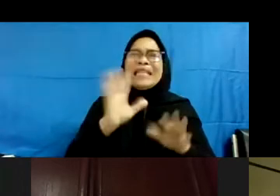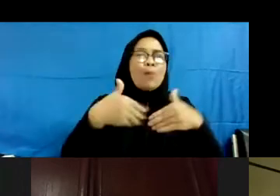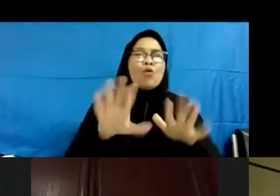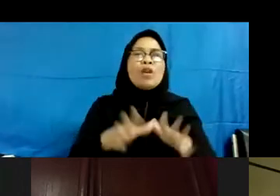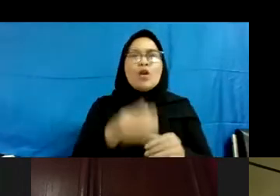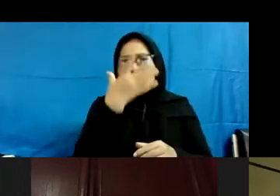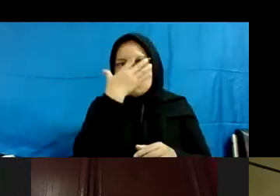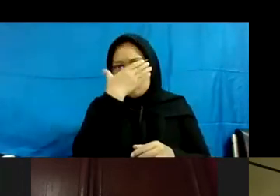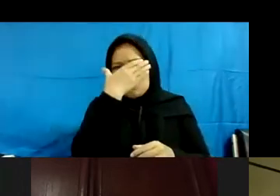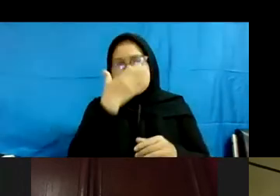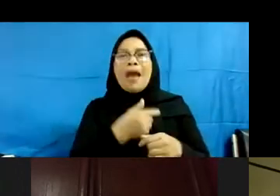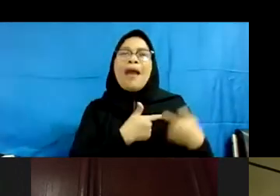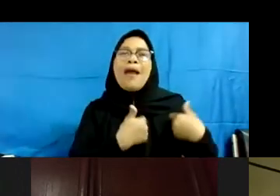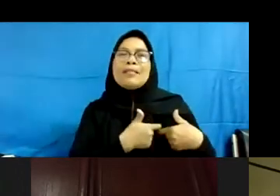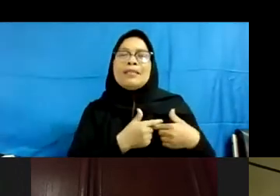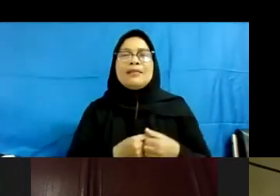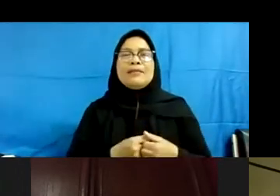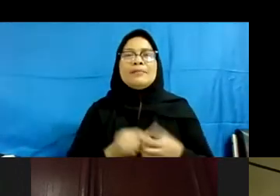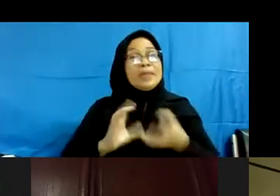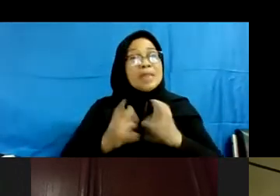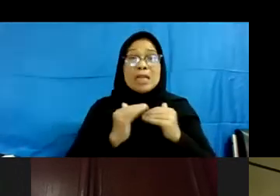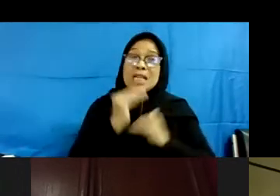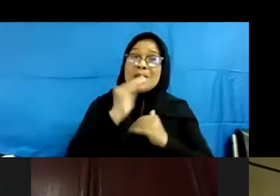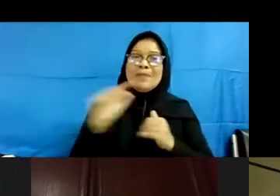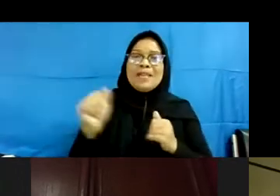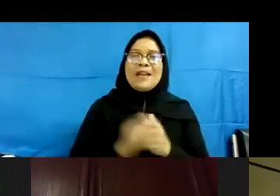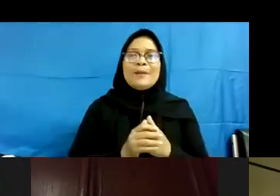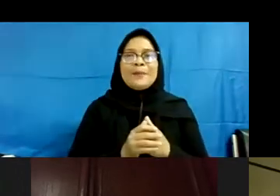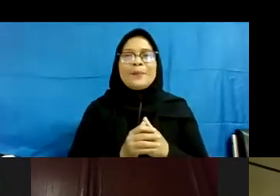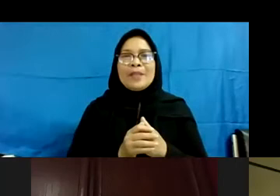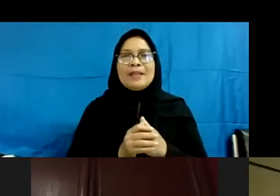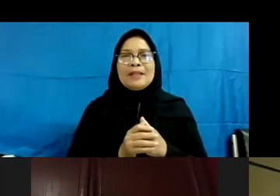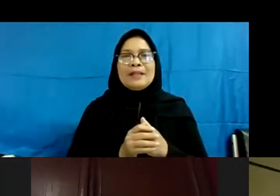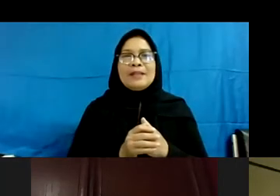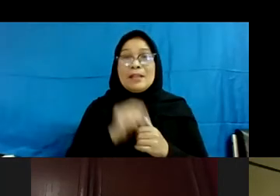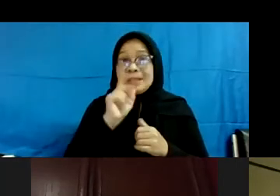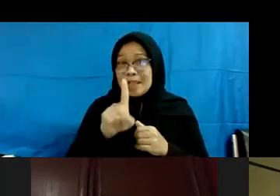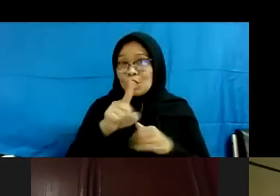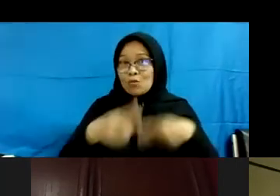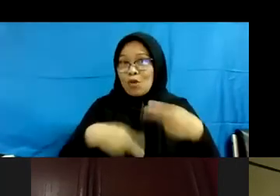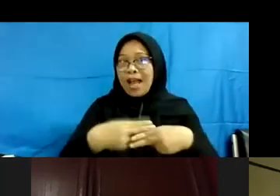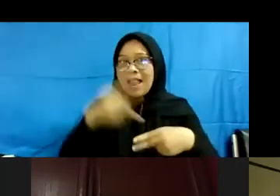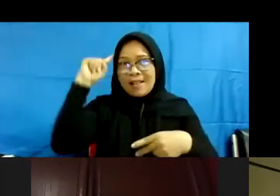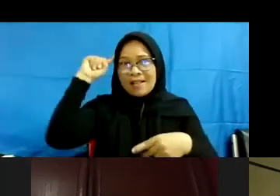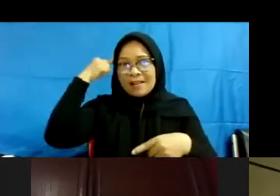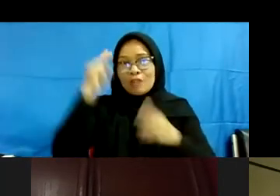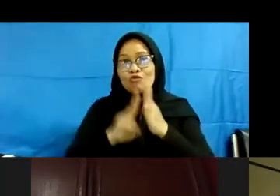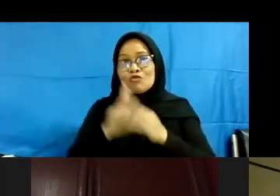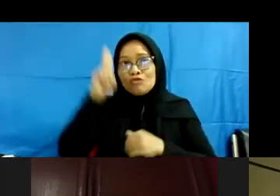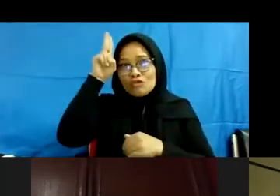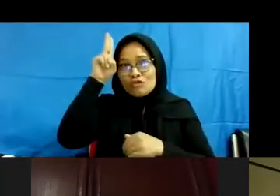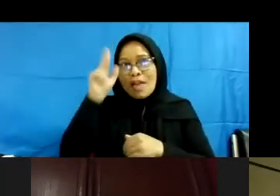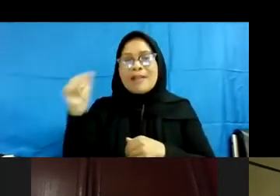dan itu jadi kita jadikan kelebihan gitu. Nah terus satu hal lagi sih, mungkin kalau boleh jadi usulan juga, izin Bu Direktur,